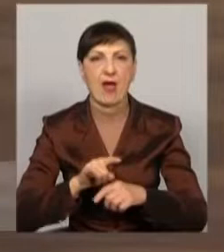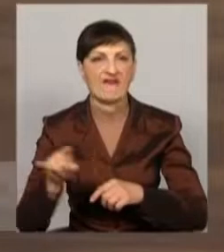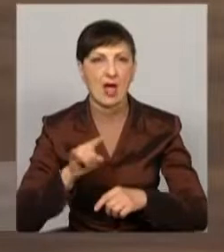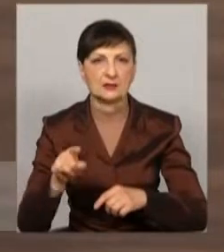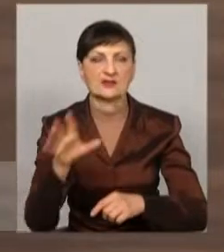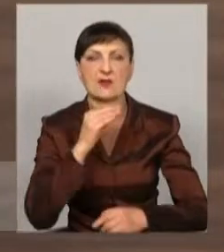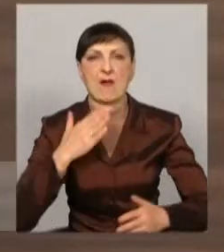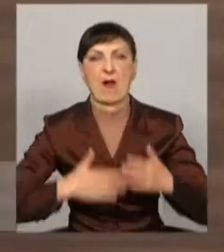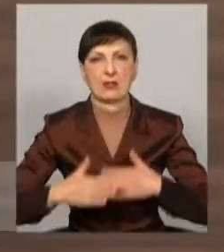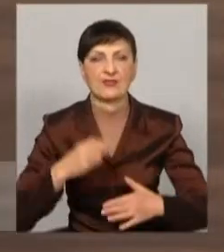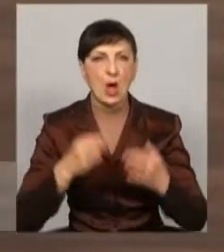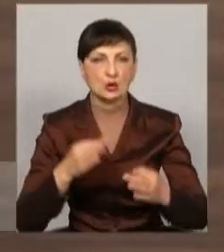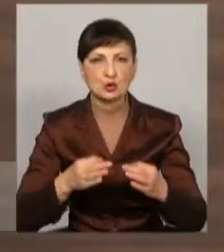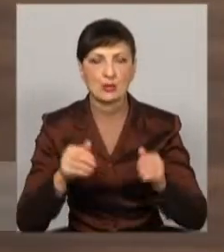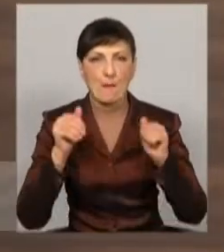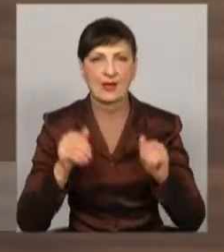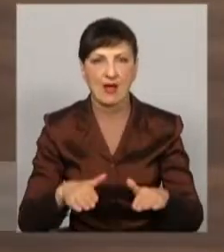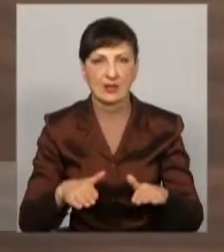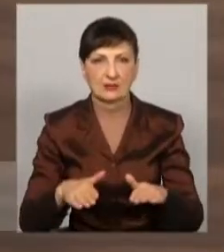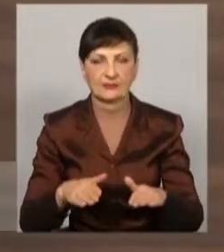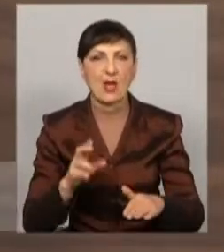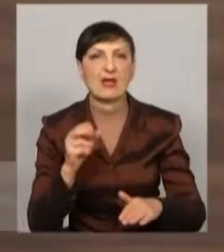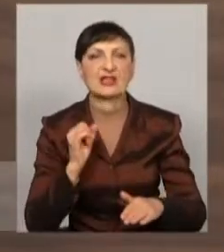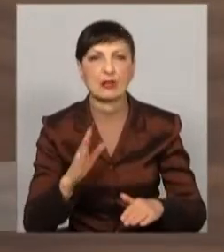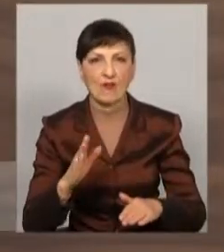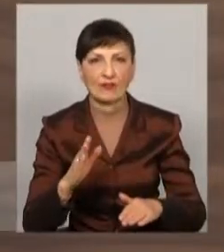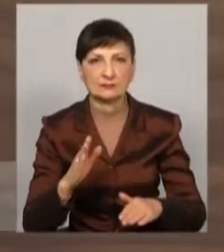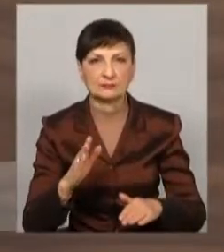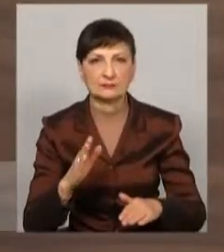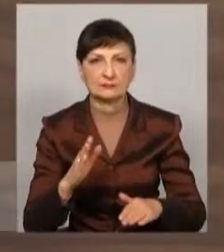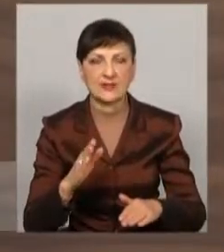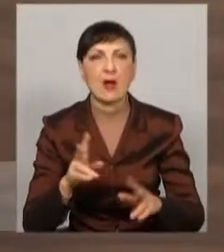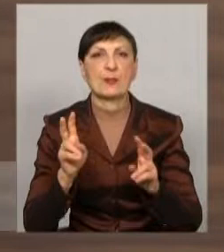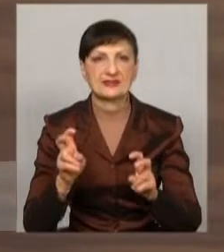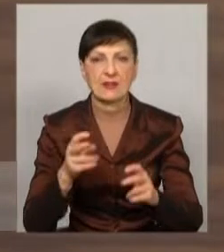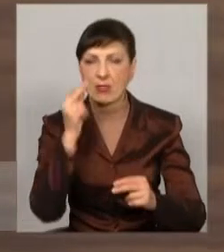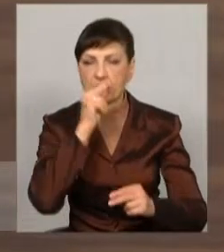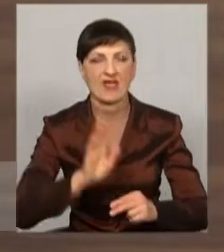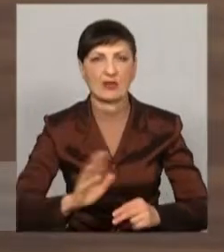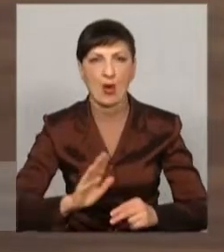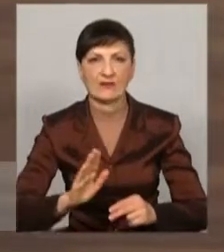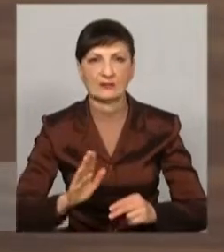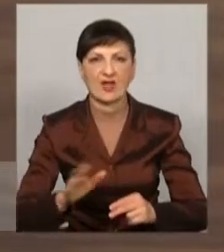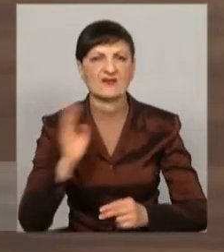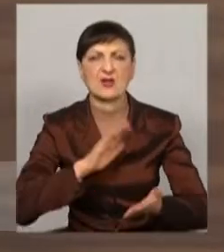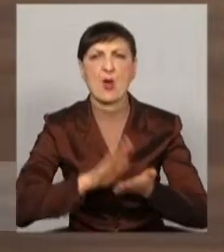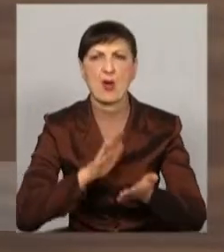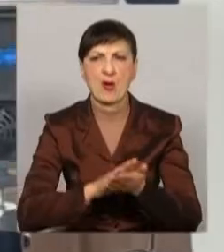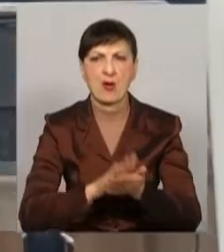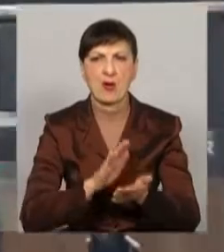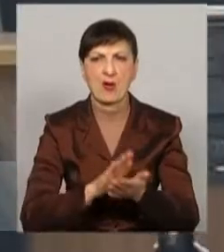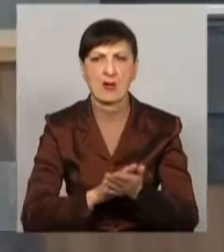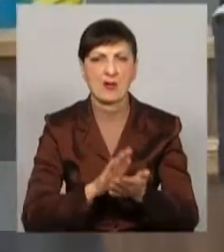Суд приговорил Абертанова Ельжана Амантаевича признать невиновным в совершении.